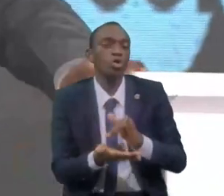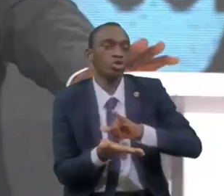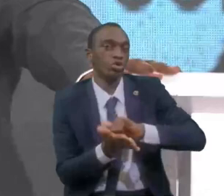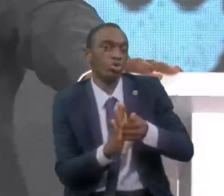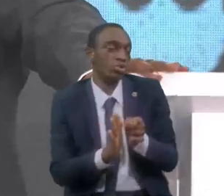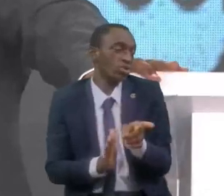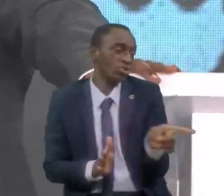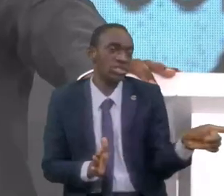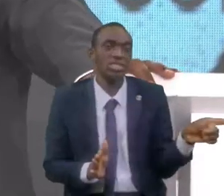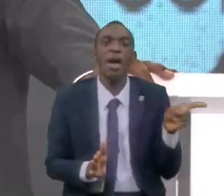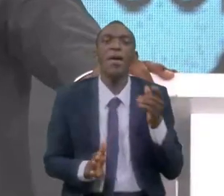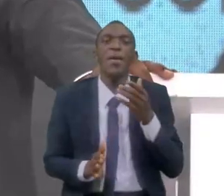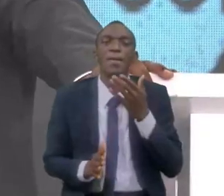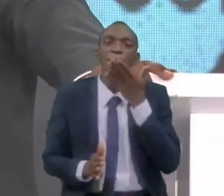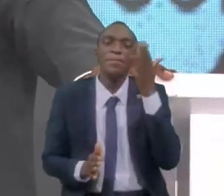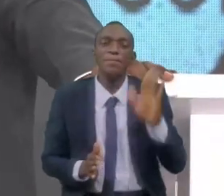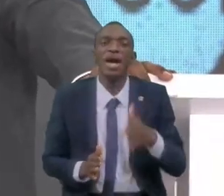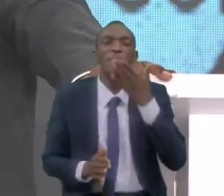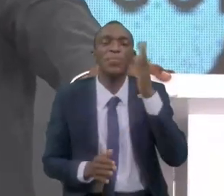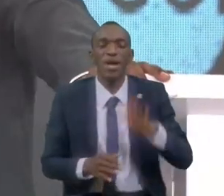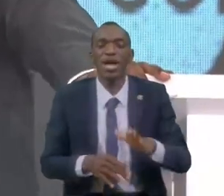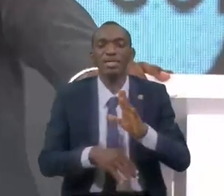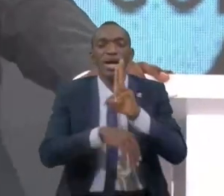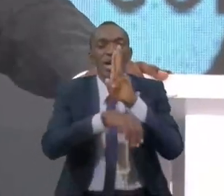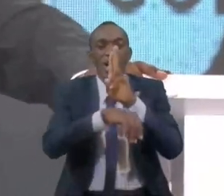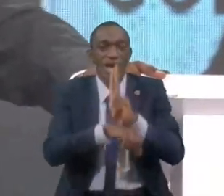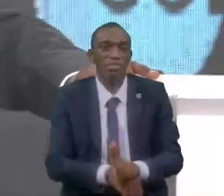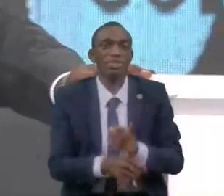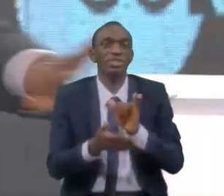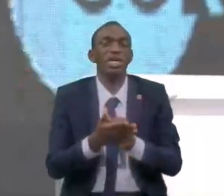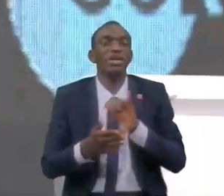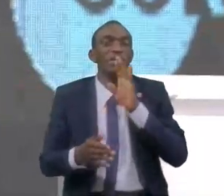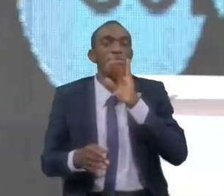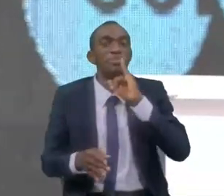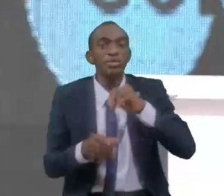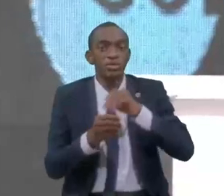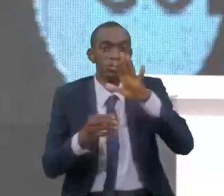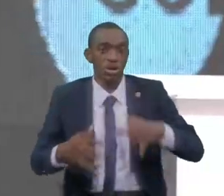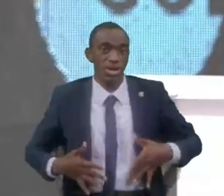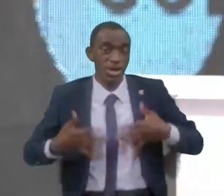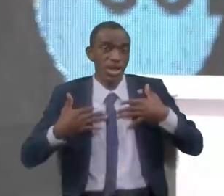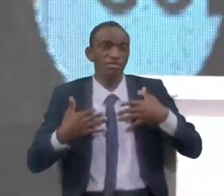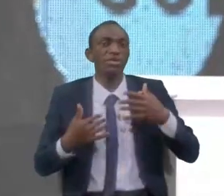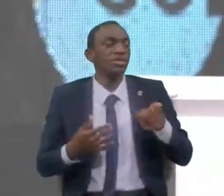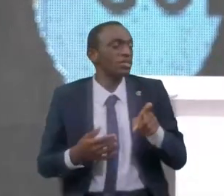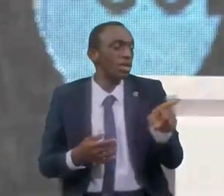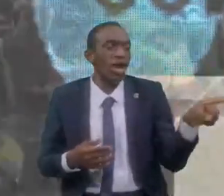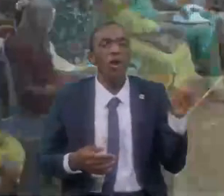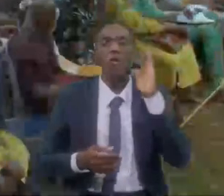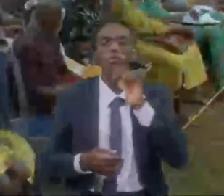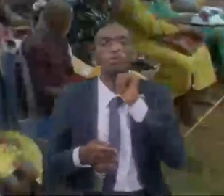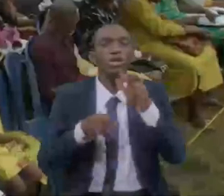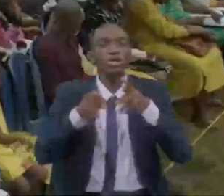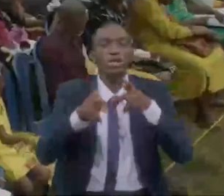mauvaises habitudes qui étaient dans ta vie ne régneront pas sur toi au nom